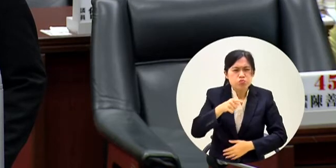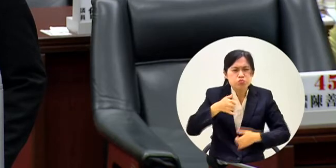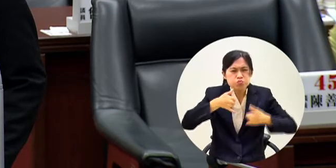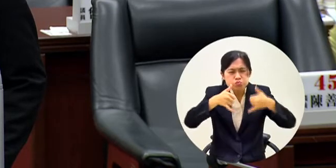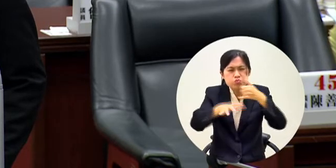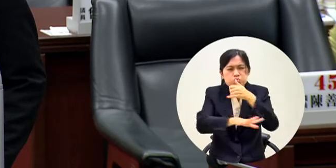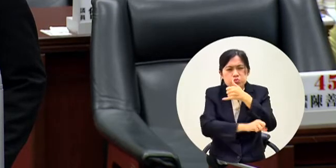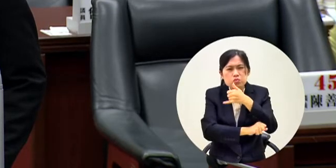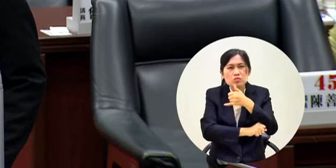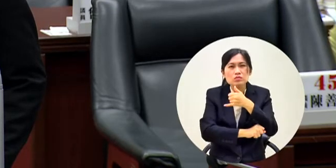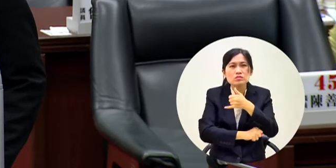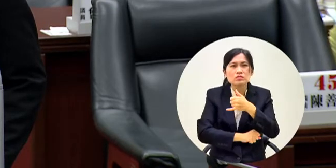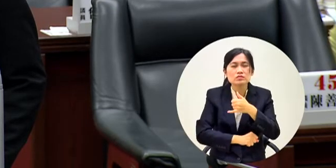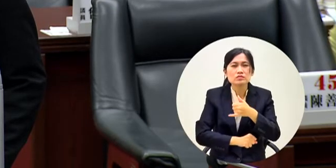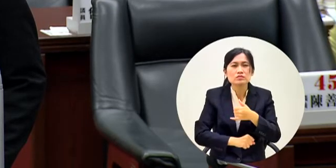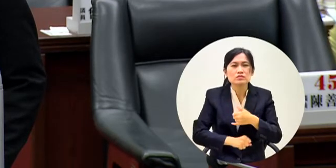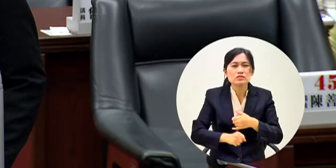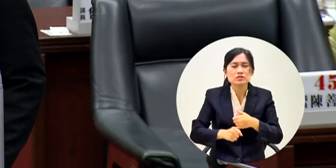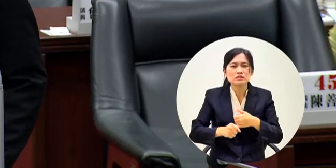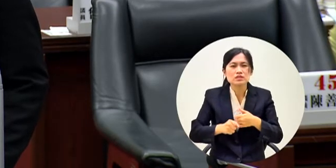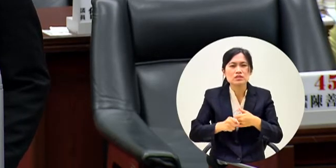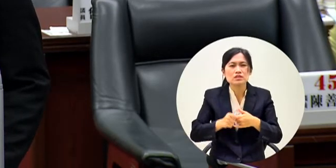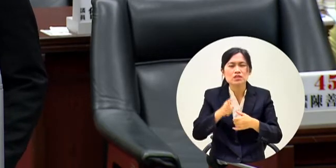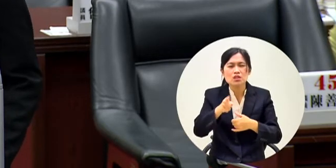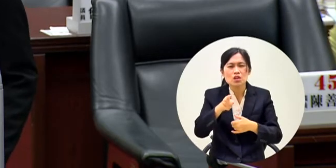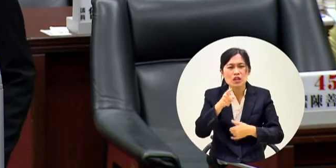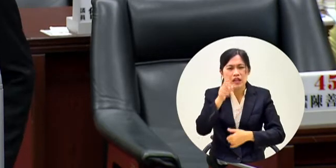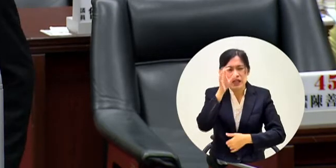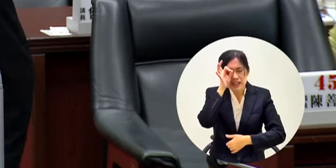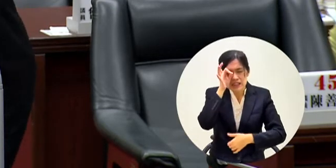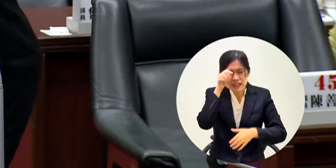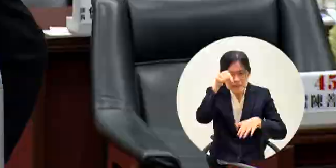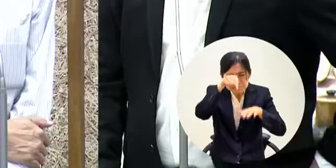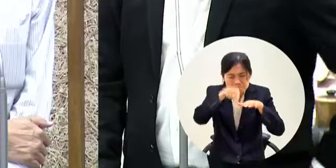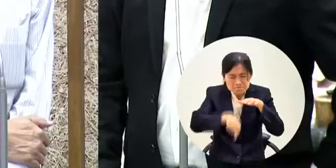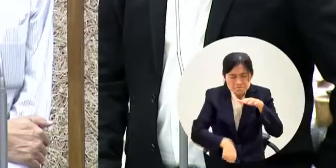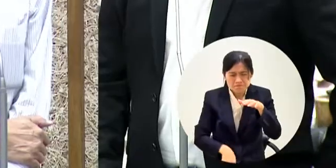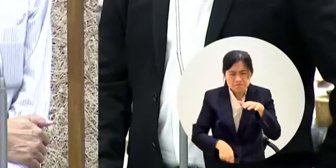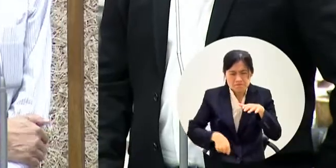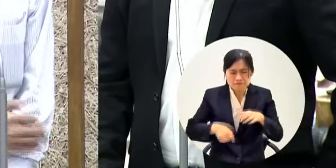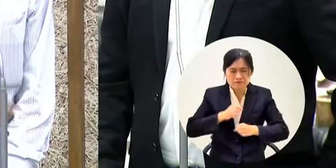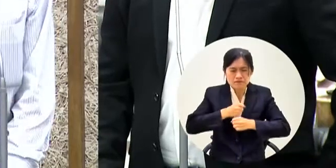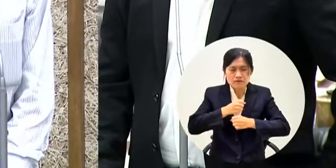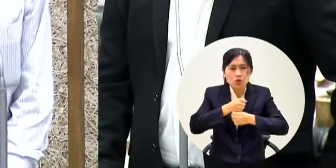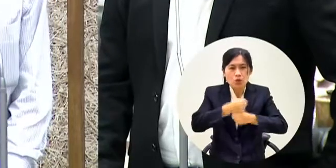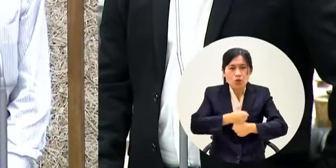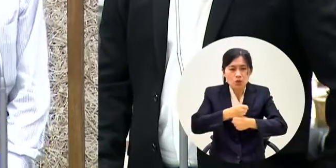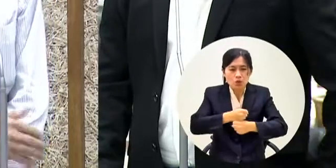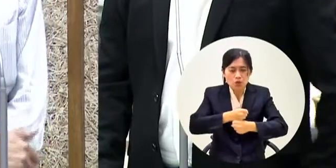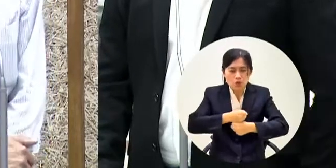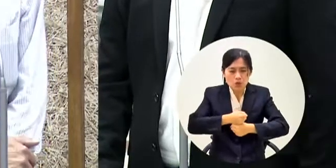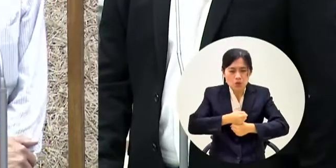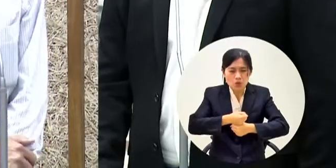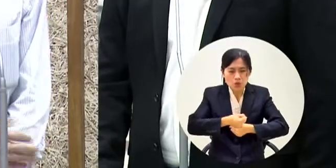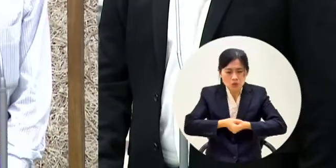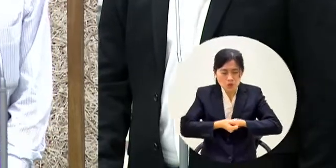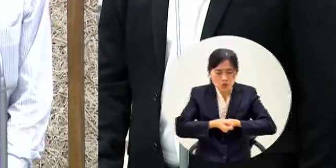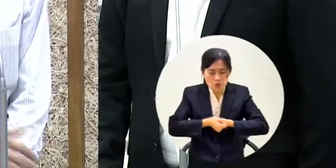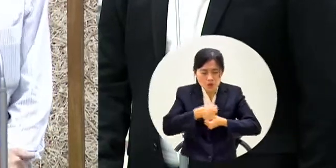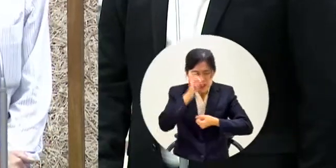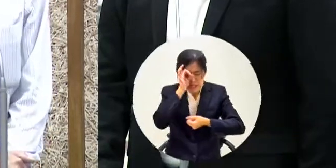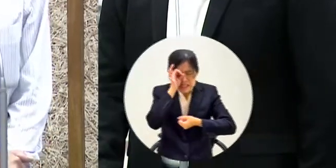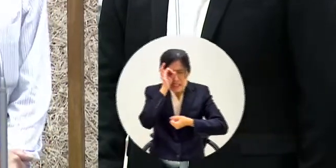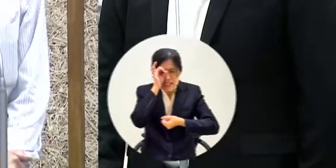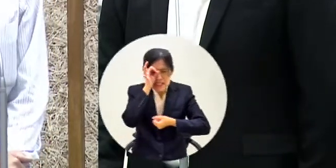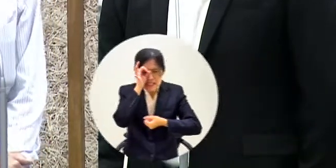DCP 啦吼，就是伊个贯穿试验看伊路基有好无？啊，大概我们会是安排在年底前啦吼，我叫白